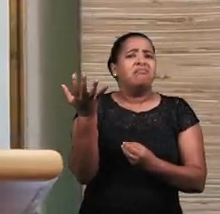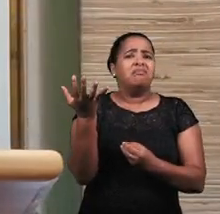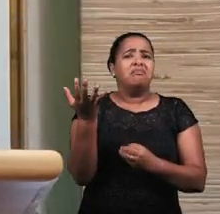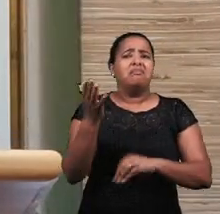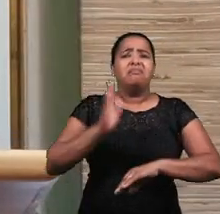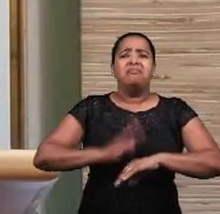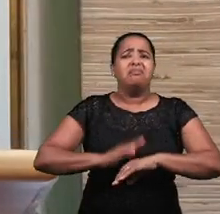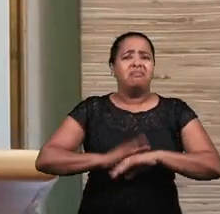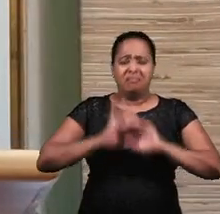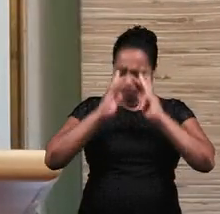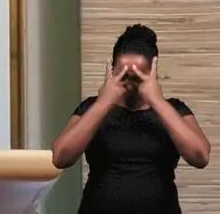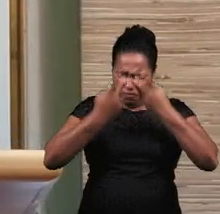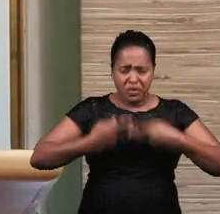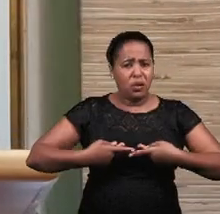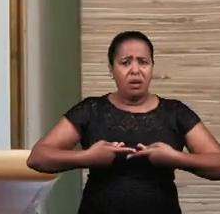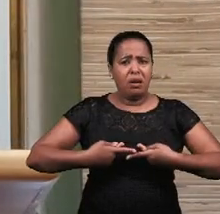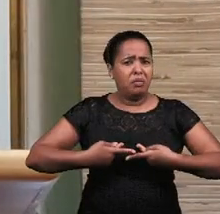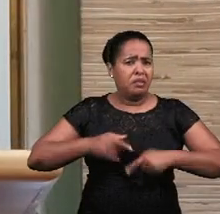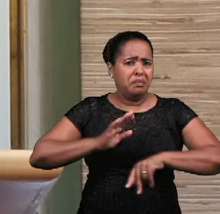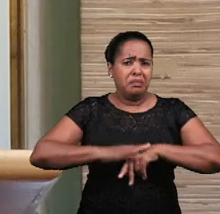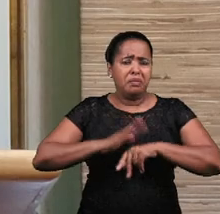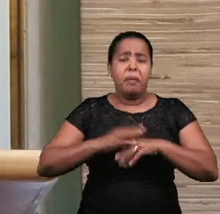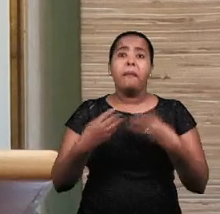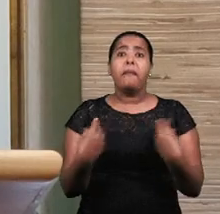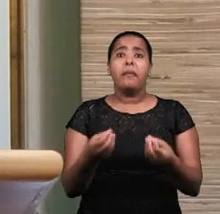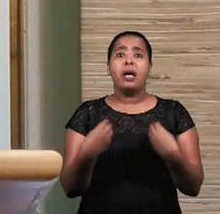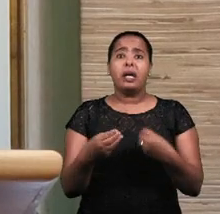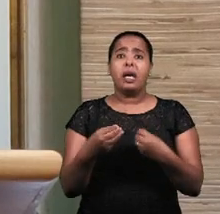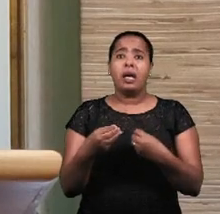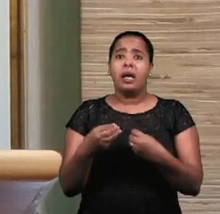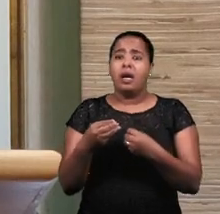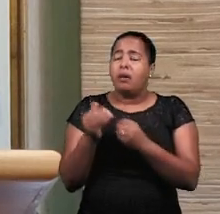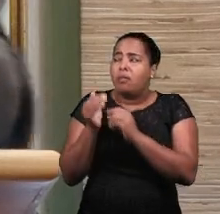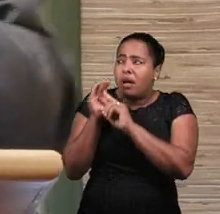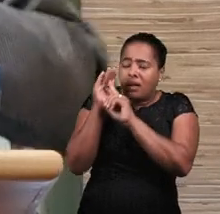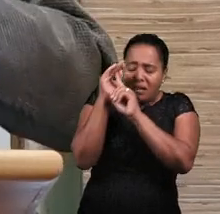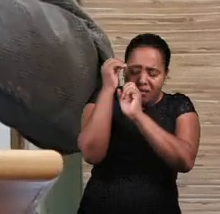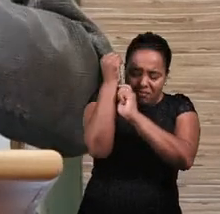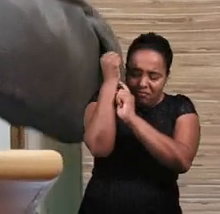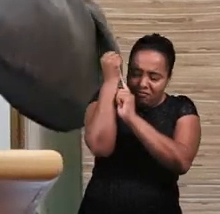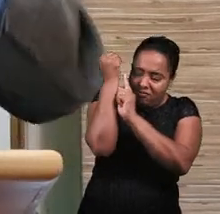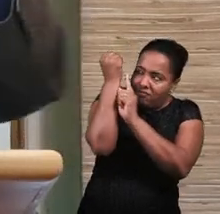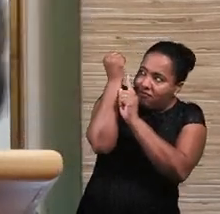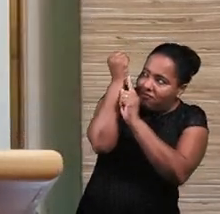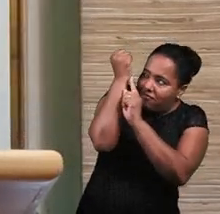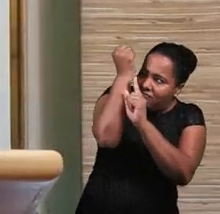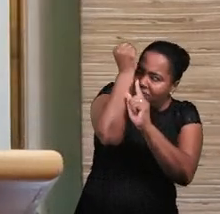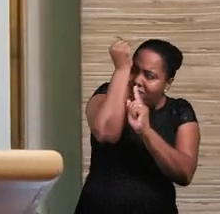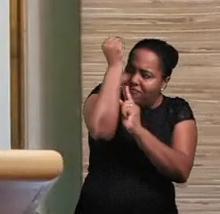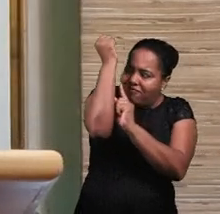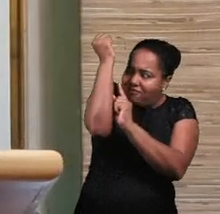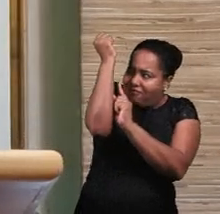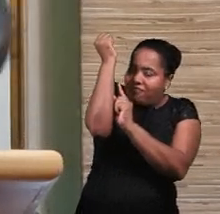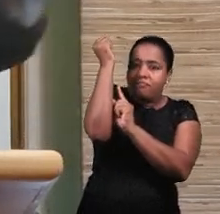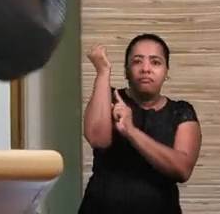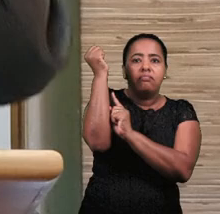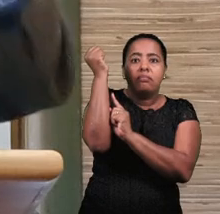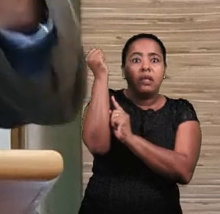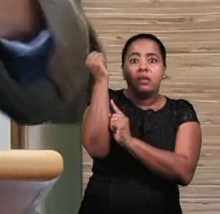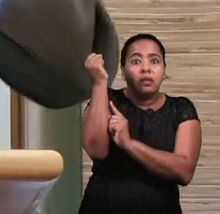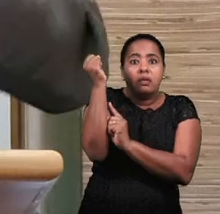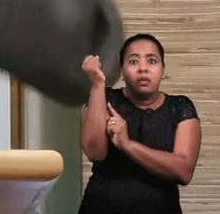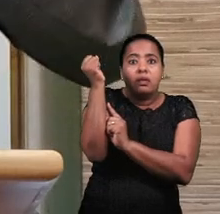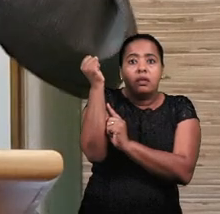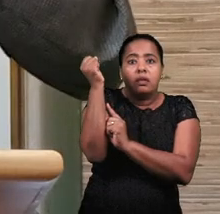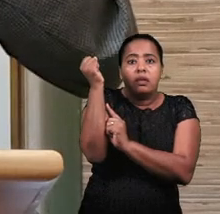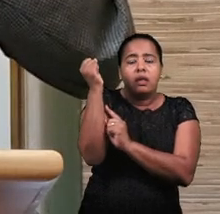allait faire lui-même pour se cacher de Dieu. Donc, de cacher ce qui